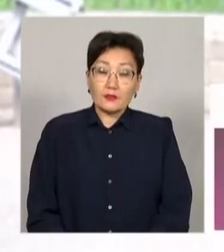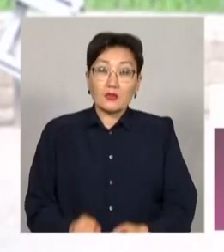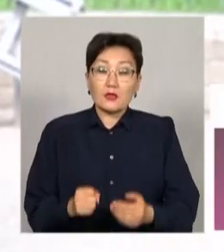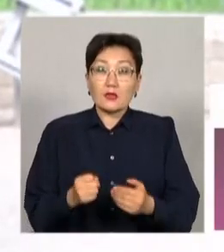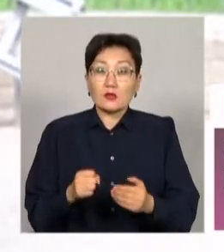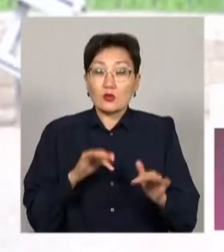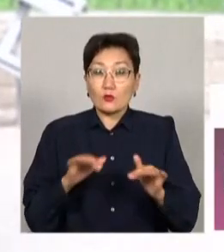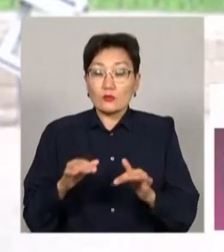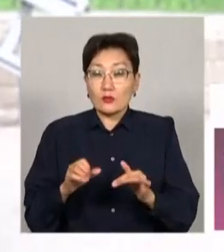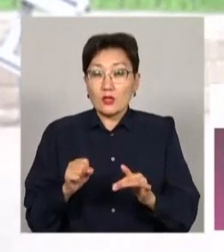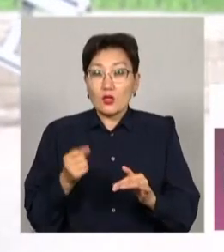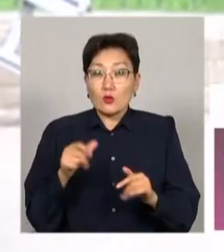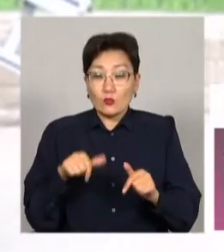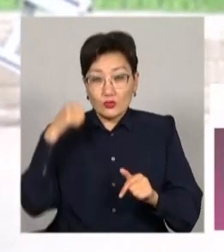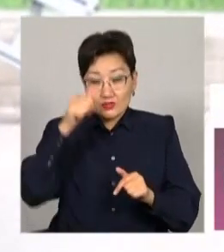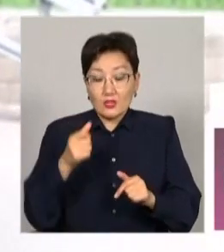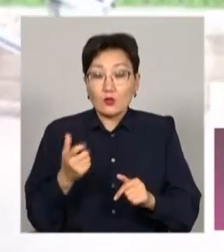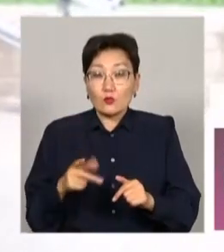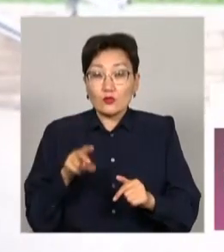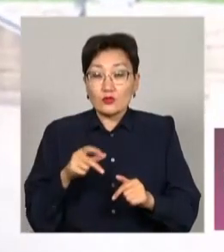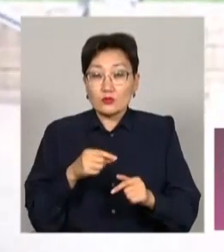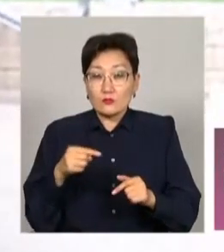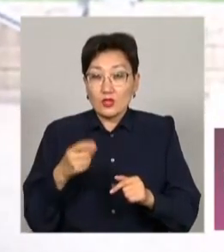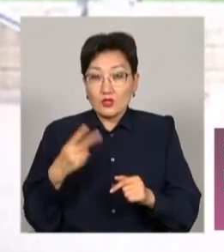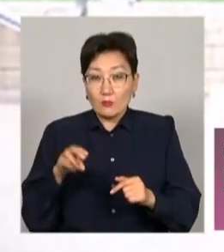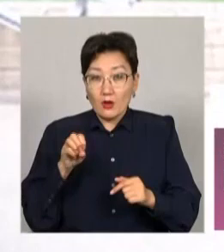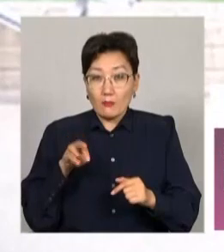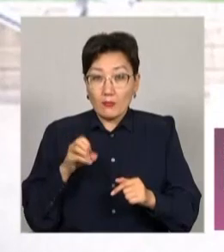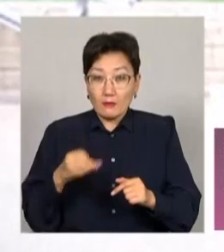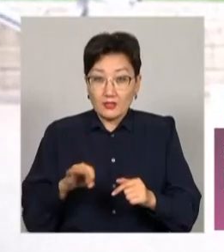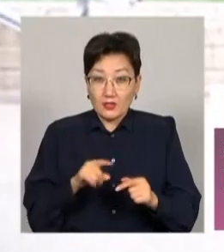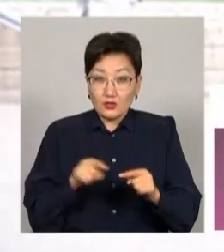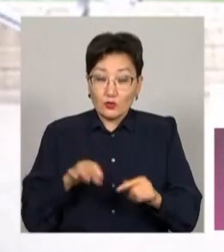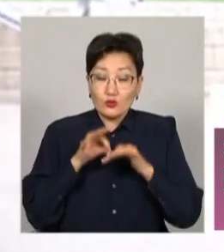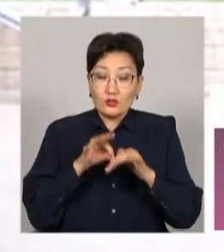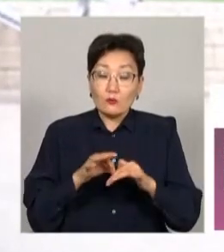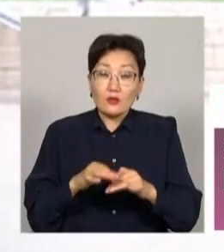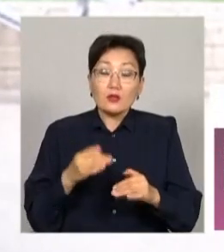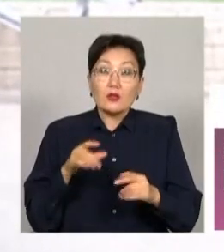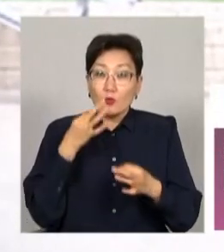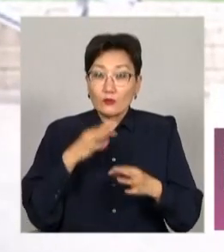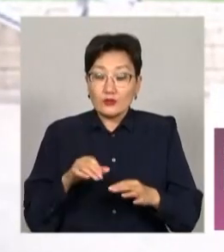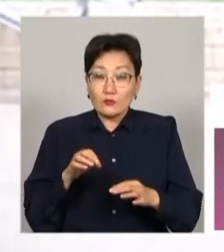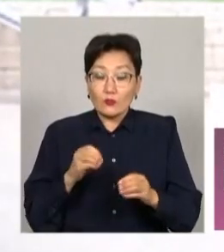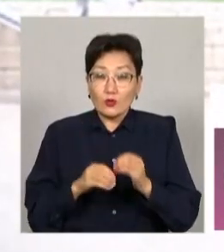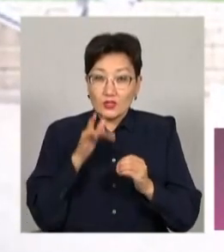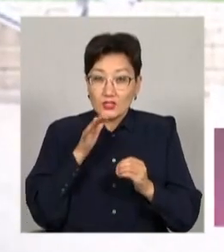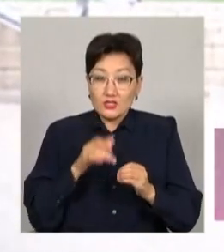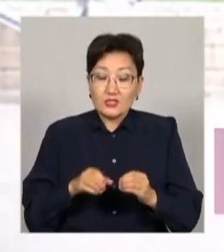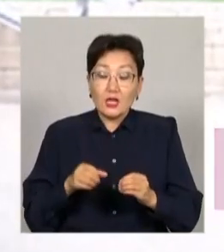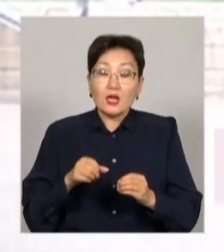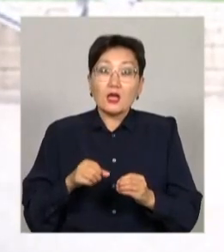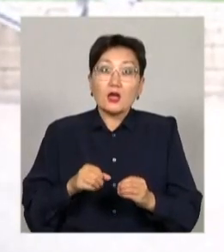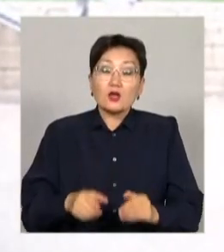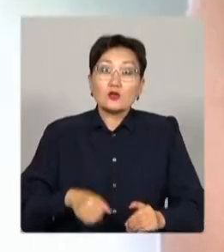жылы 3-ші мамырдан 20-ші мамырдың аралығында өткізіліп жатыр. Кез келген 10 жастан жоғарғы қатысушылар аталған